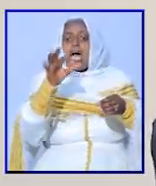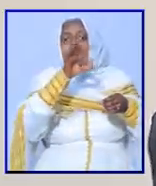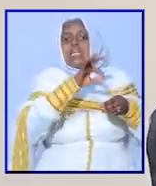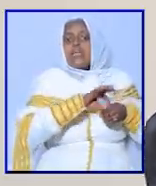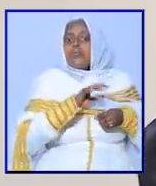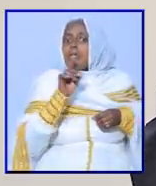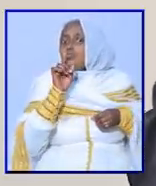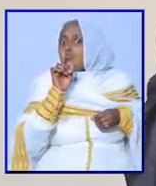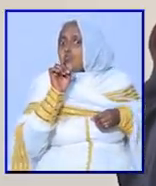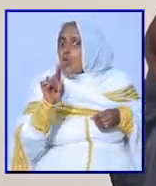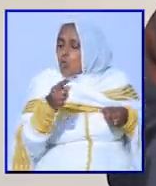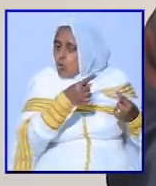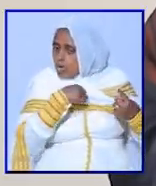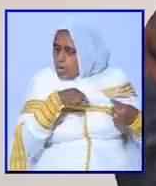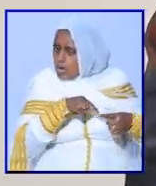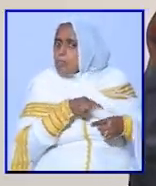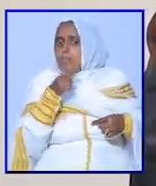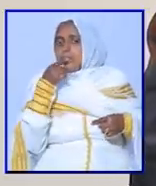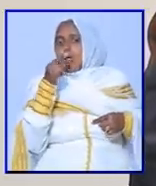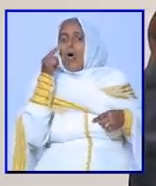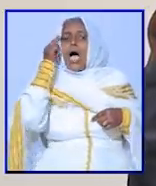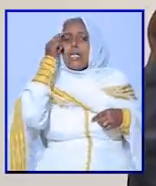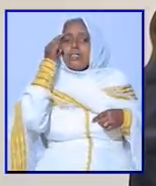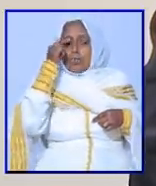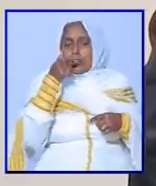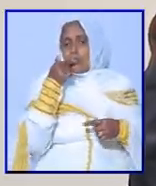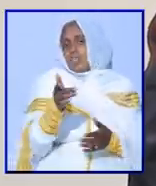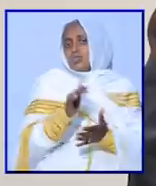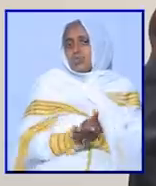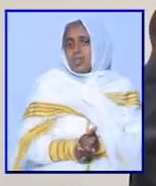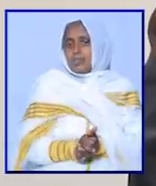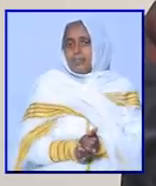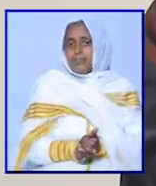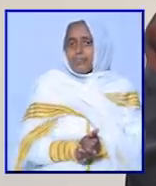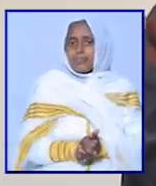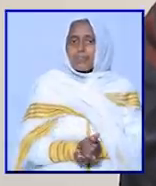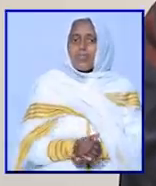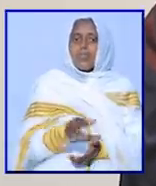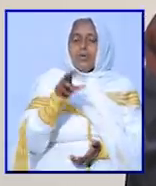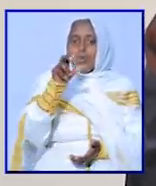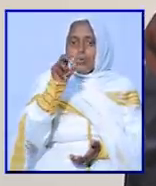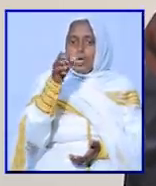ቅዱስ ስላደረባችሁ ነው ልብ በሉ ይላቸዋል ልብ በሉ